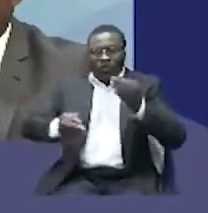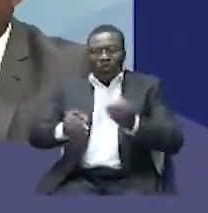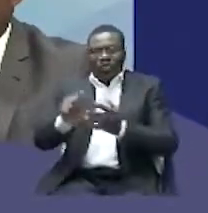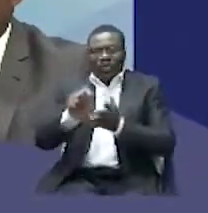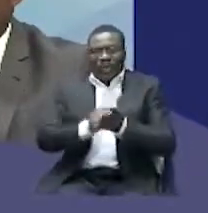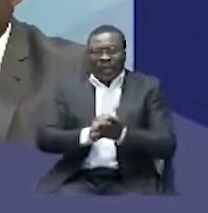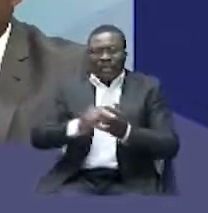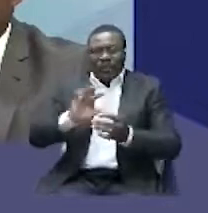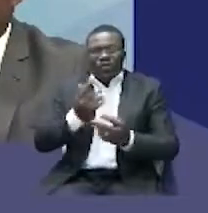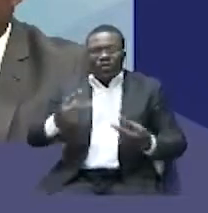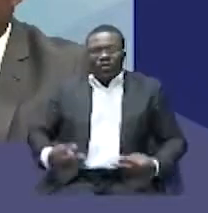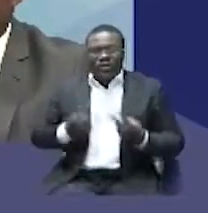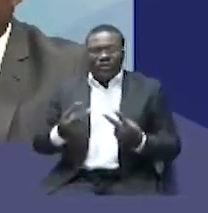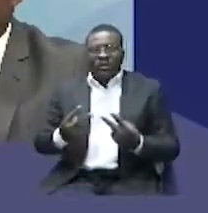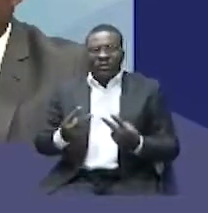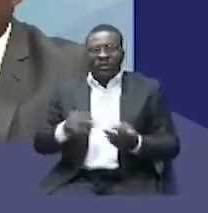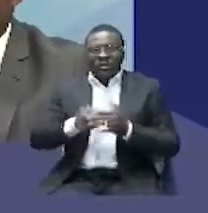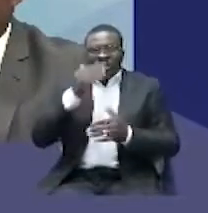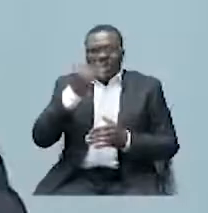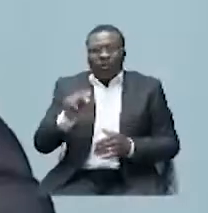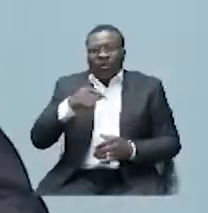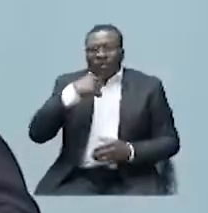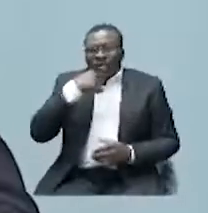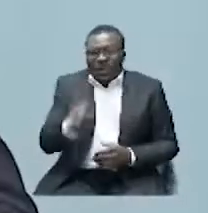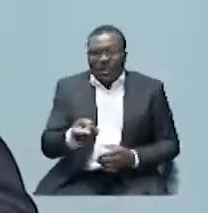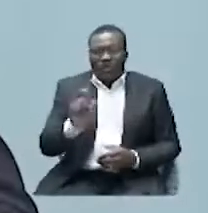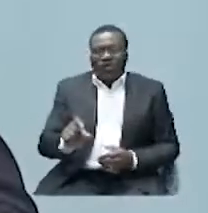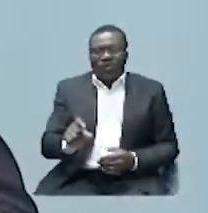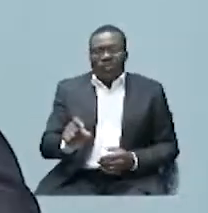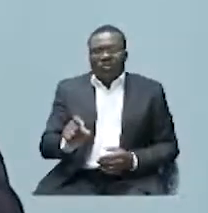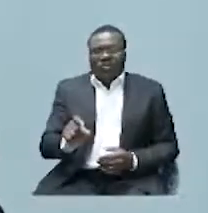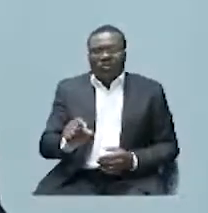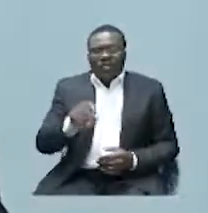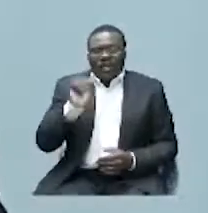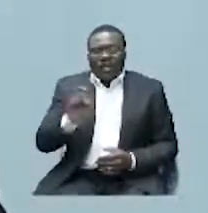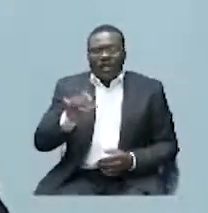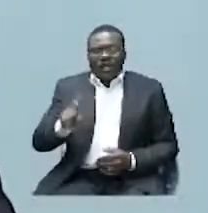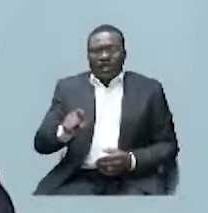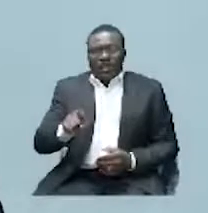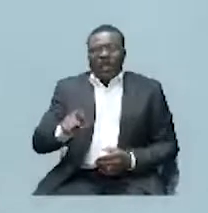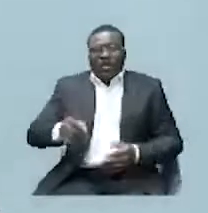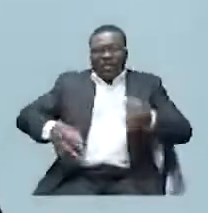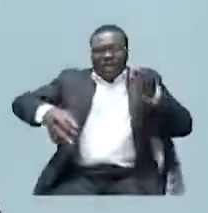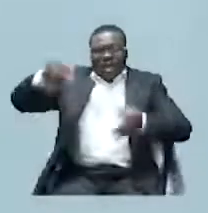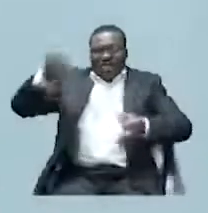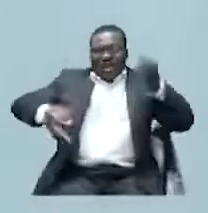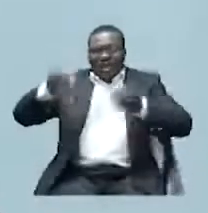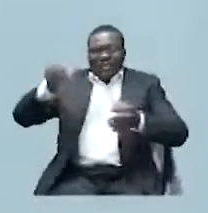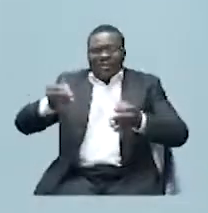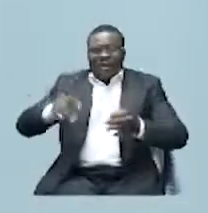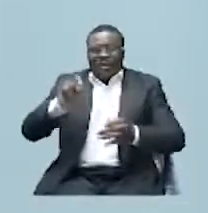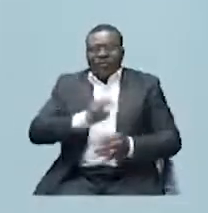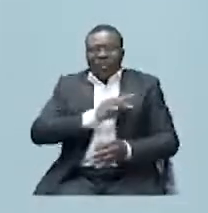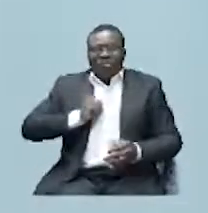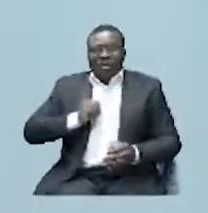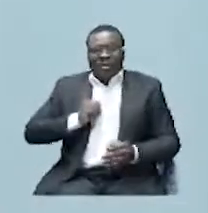tests qui régissent notre vie. C'est pour ça que j'ai indiqué qu'il est nécessaire que les magistrats, que les juristes soient membres